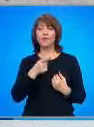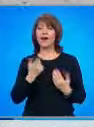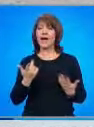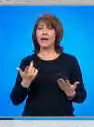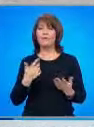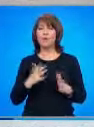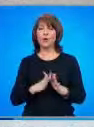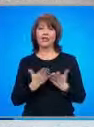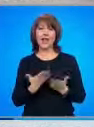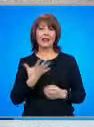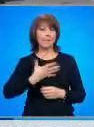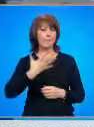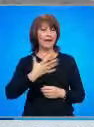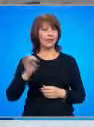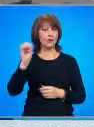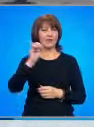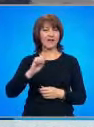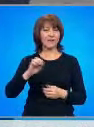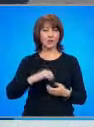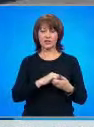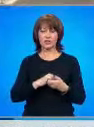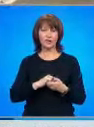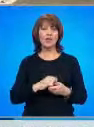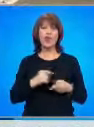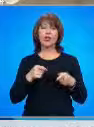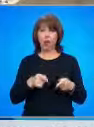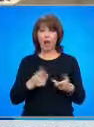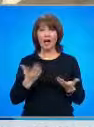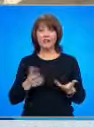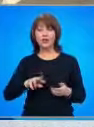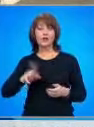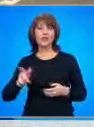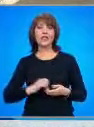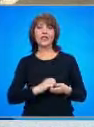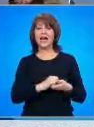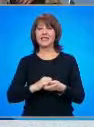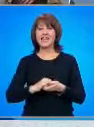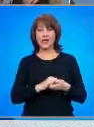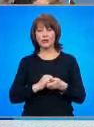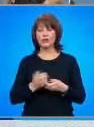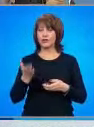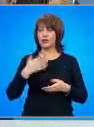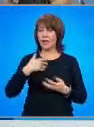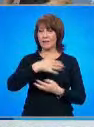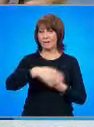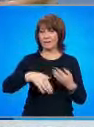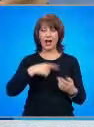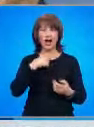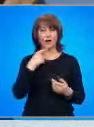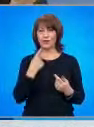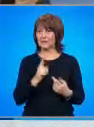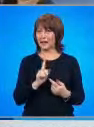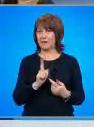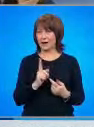което означава, че останалите съюзници също ще се намесят в конфликта. По думите му, Русия едва ли иска точно това.